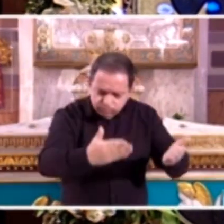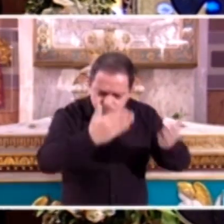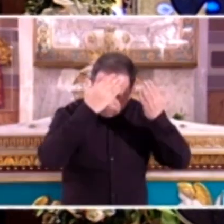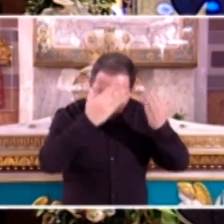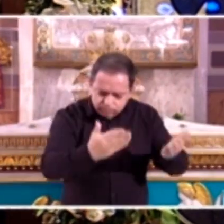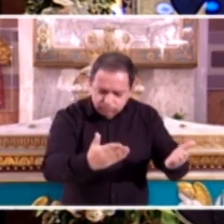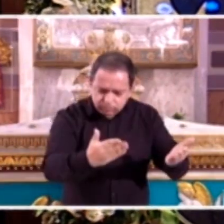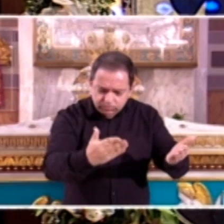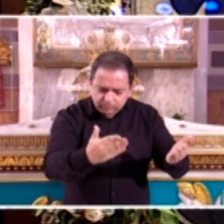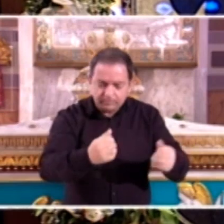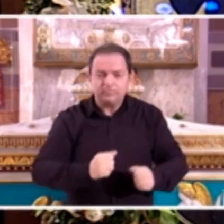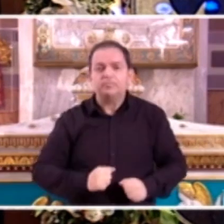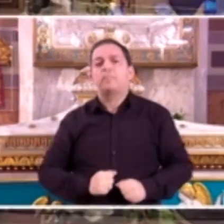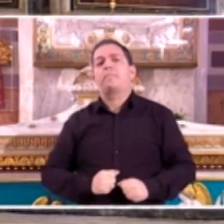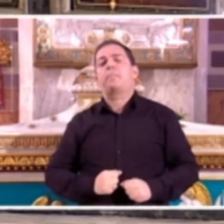Μαρία.